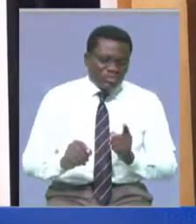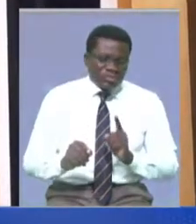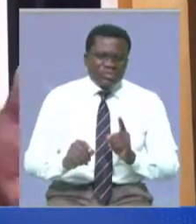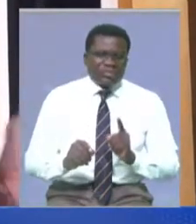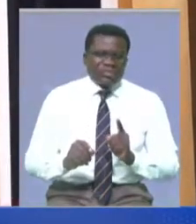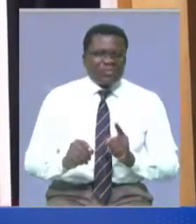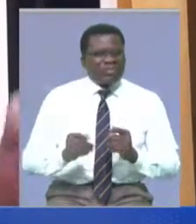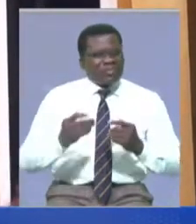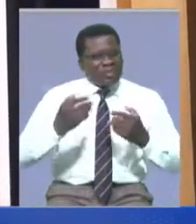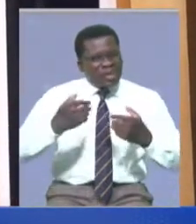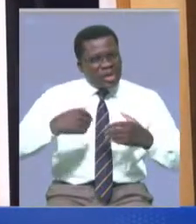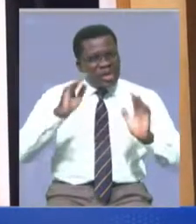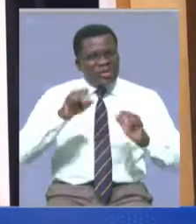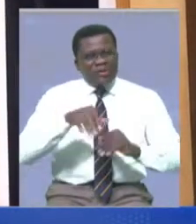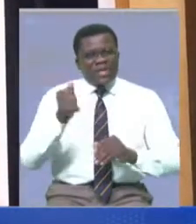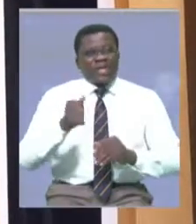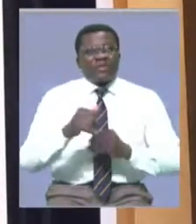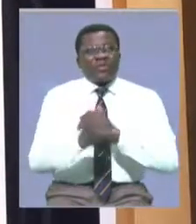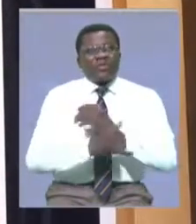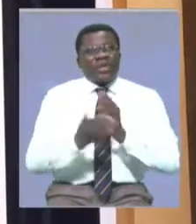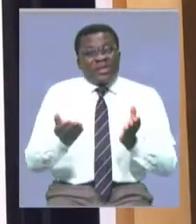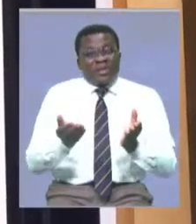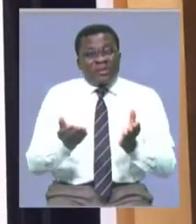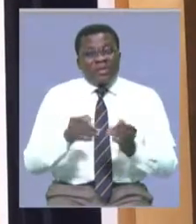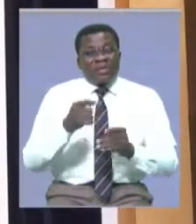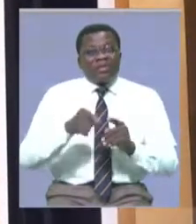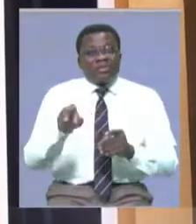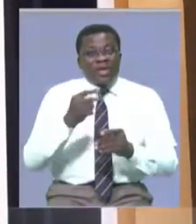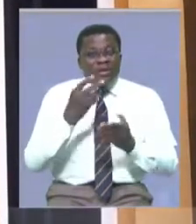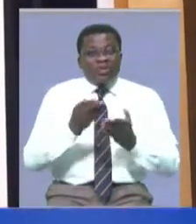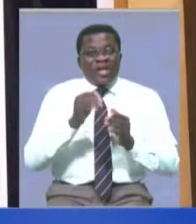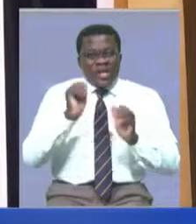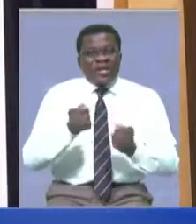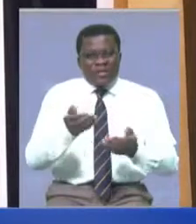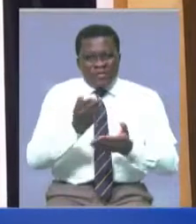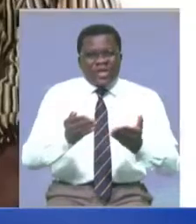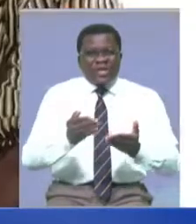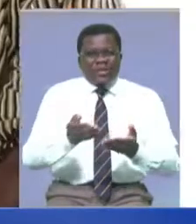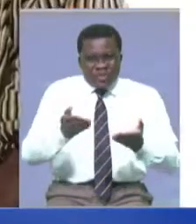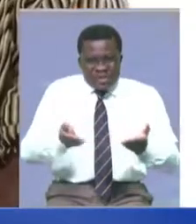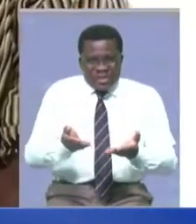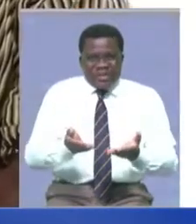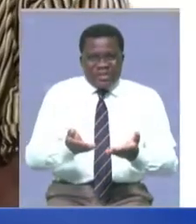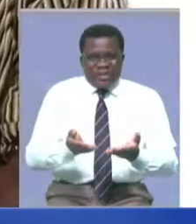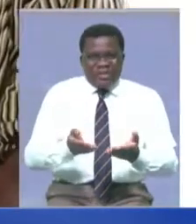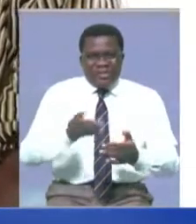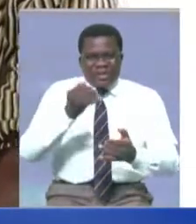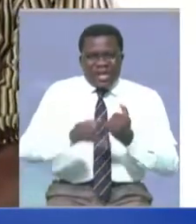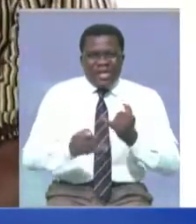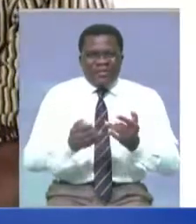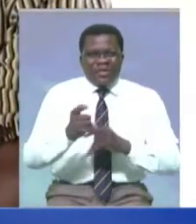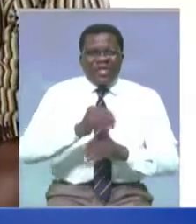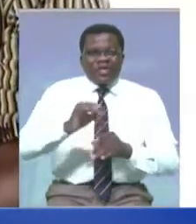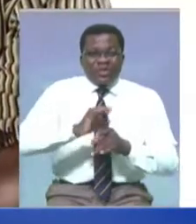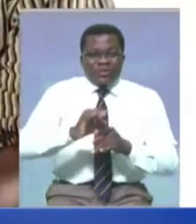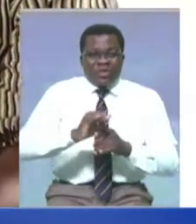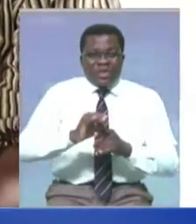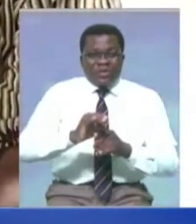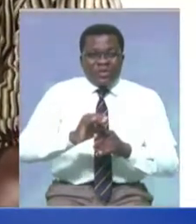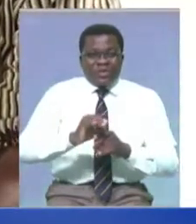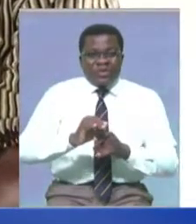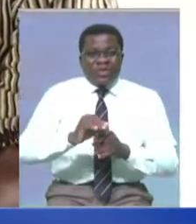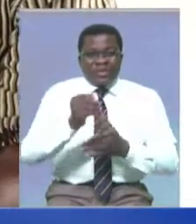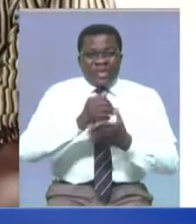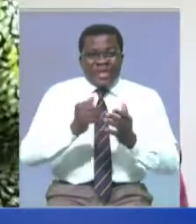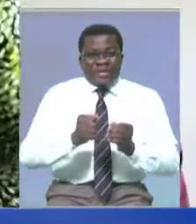Et il vend à d'autres horizons. Mais voilà qu'il veut quelque chose de notre culture. À la fin de la journée de formation,